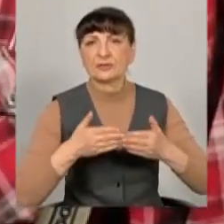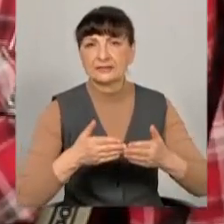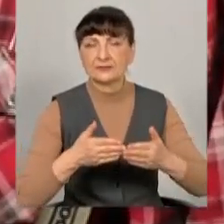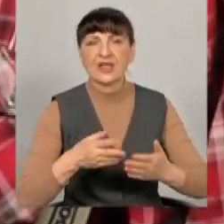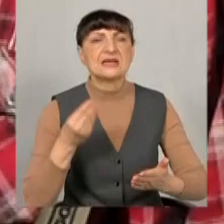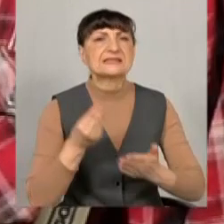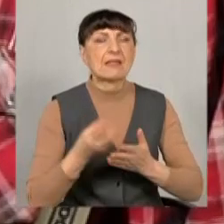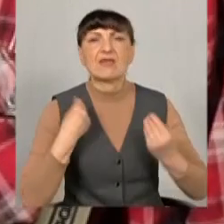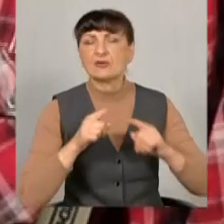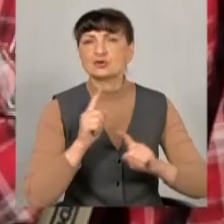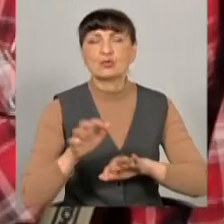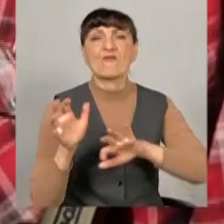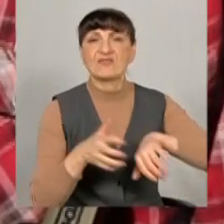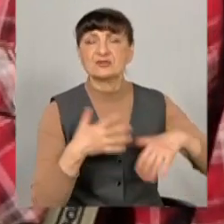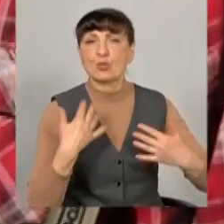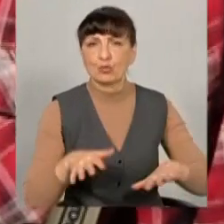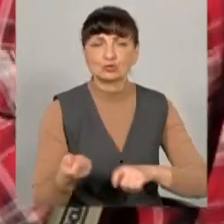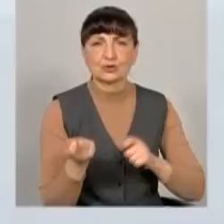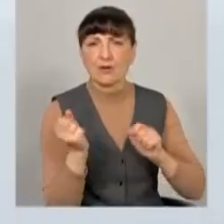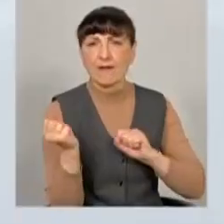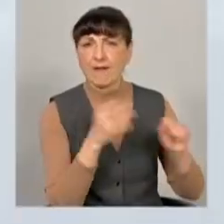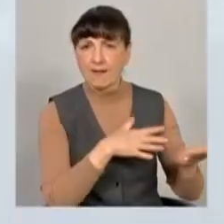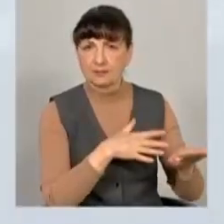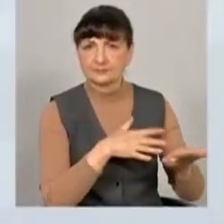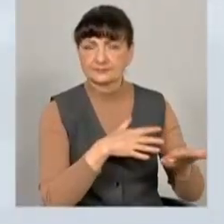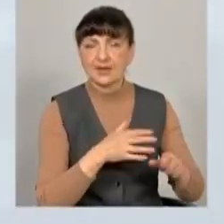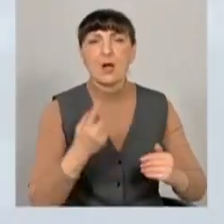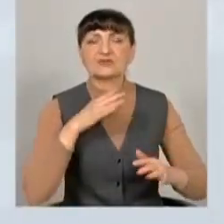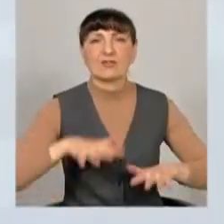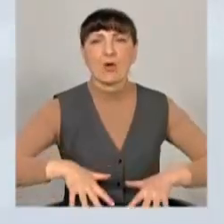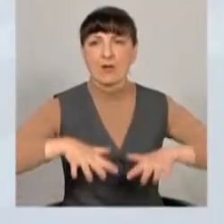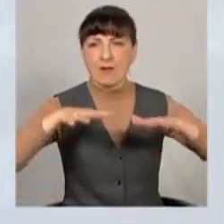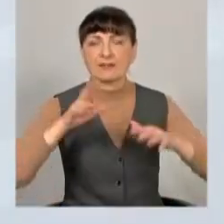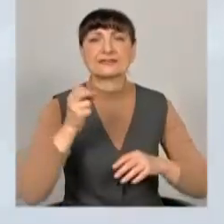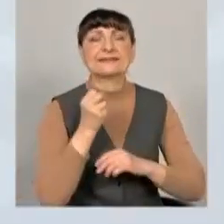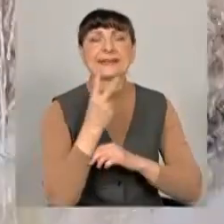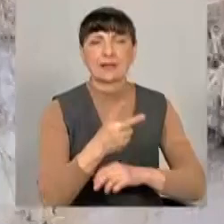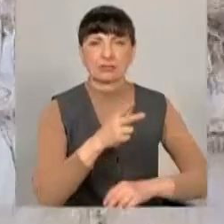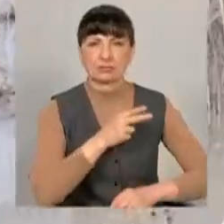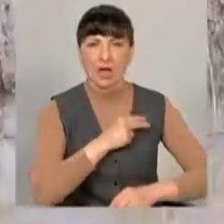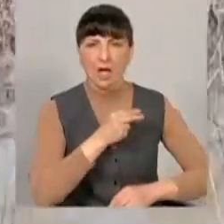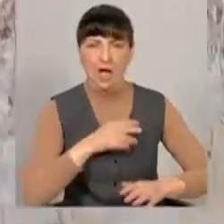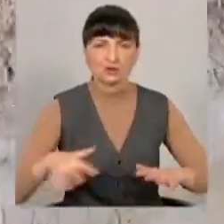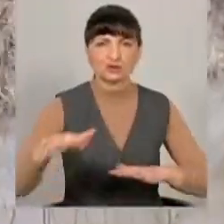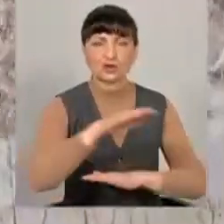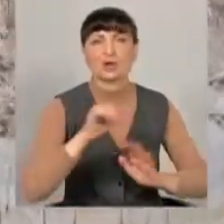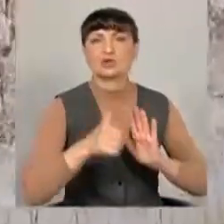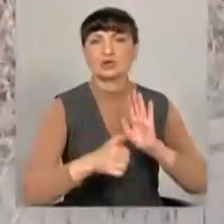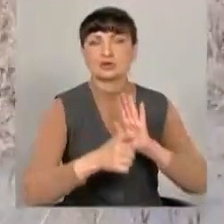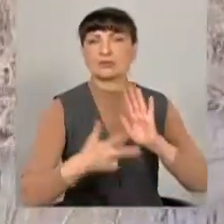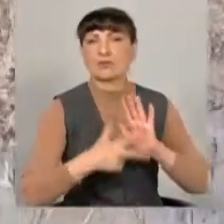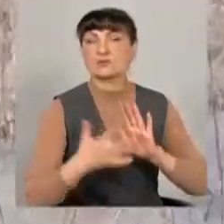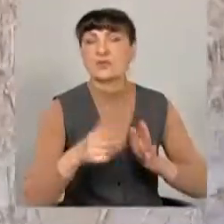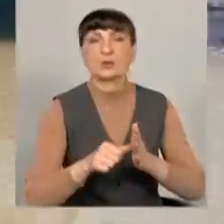вывезли, подняли все, что нужно. Паводковая волна накрыла 13 дачных сообществ и затопила